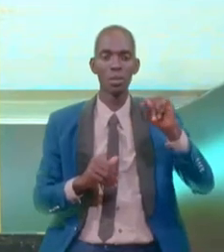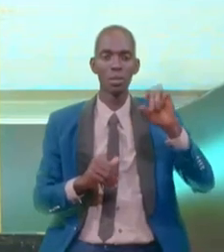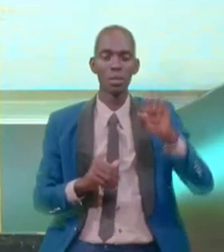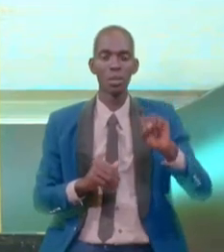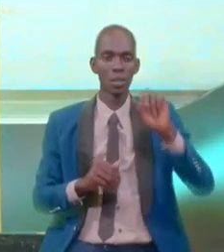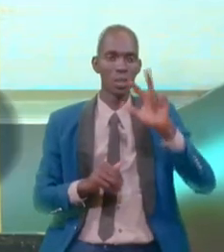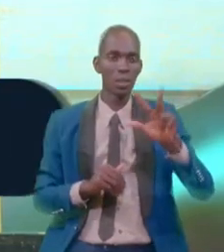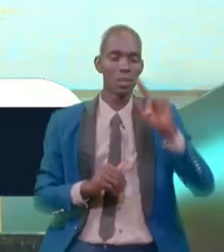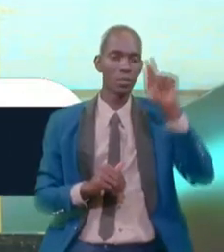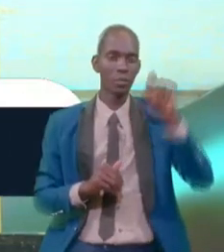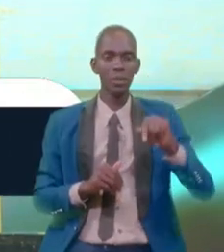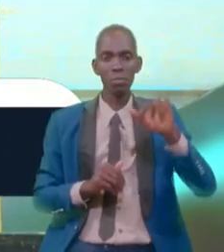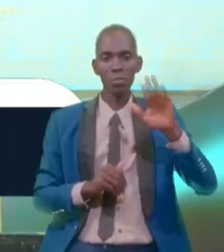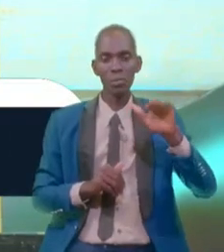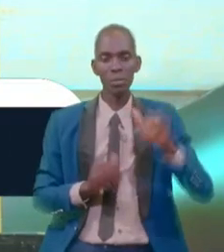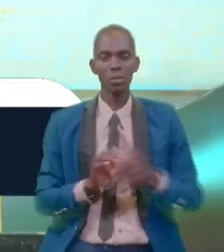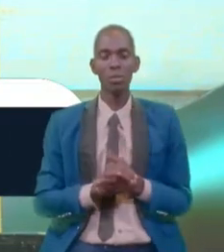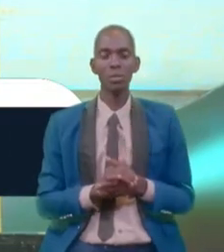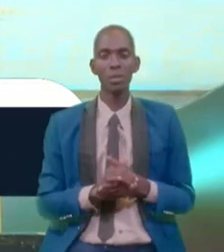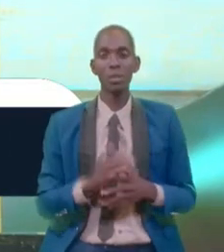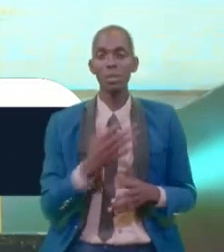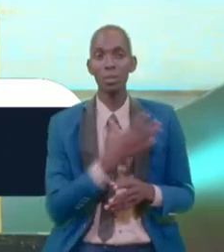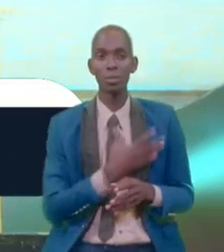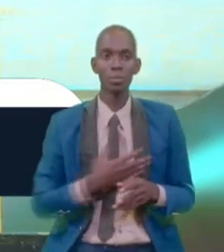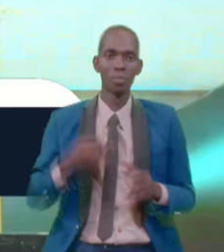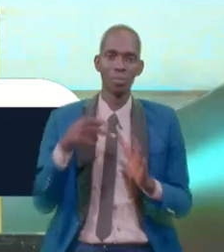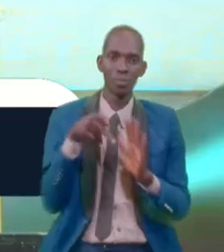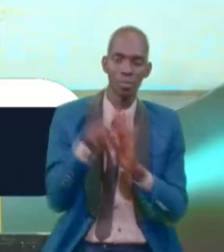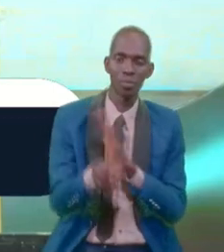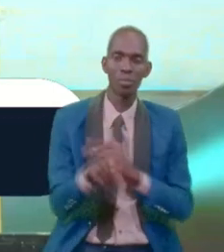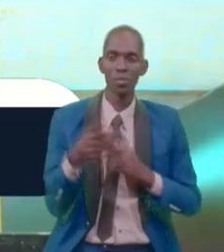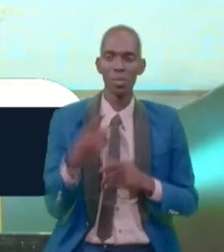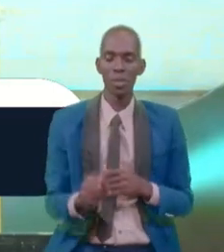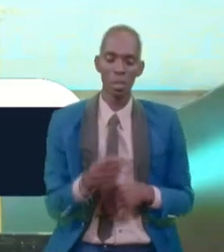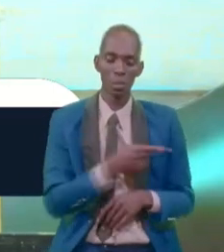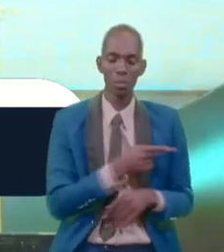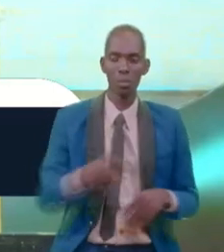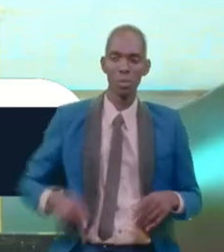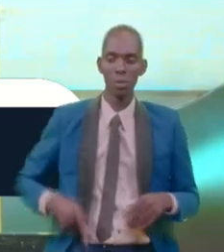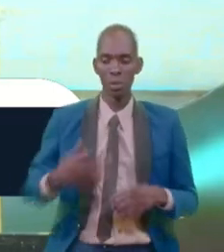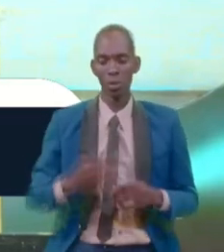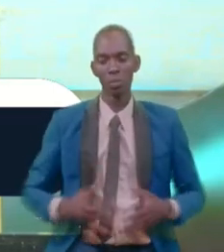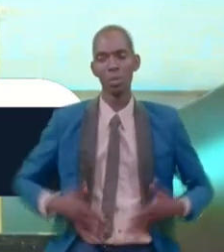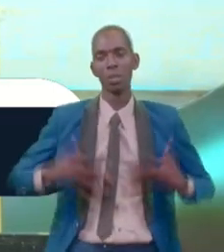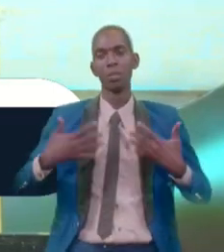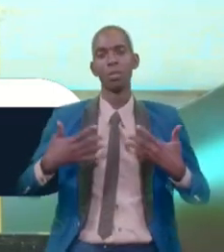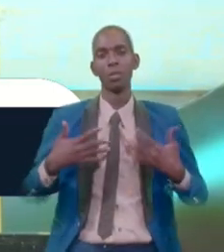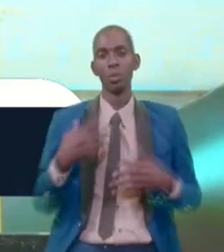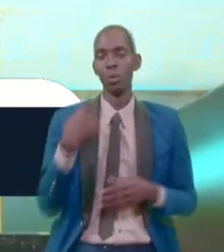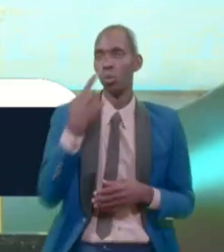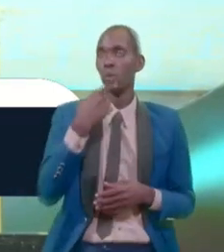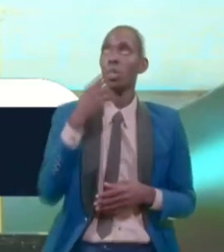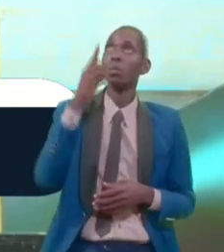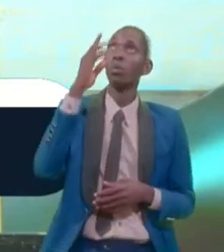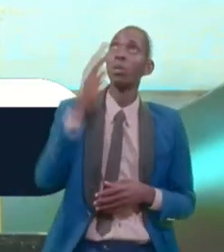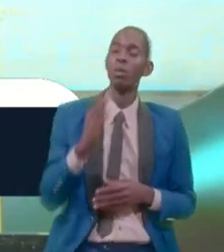verset 15. Actes 3, 15. Vous avez fait mourir le prince de la vie